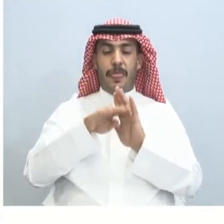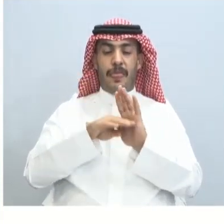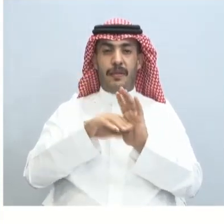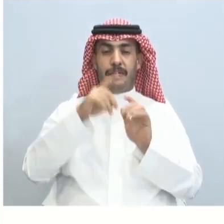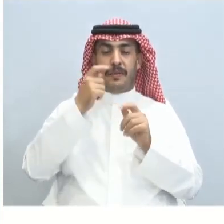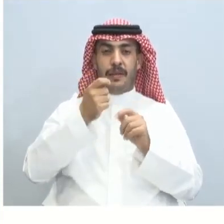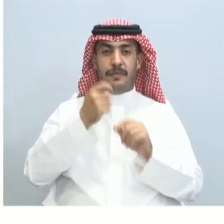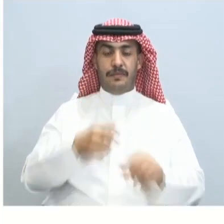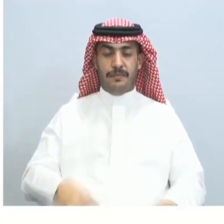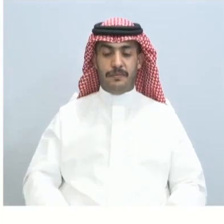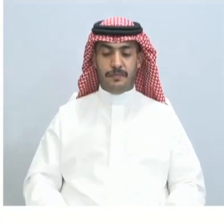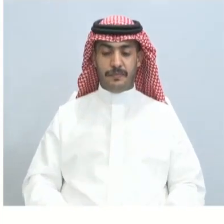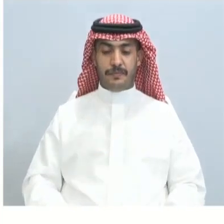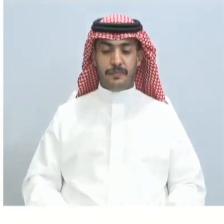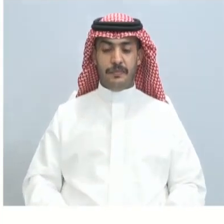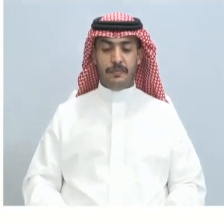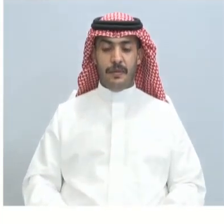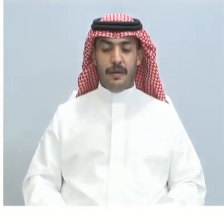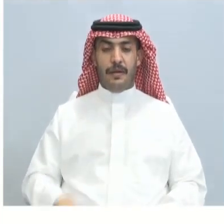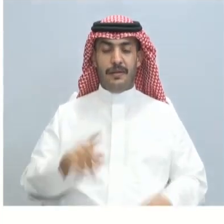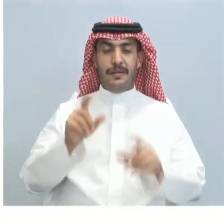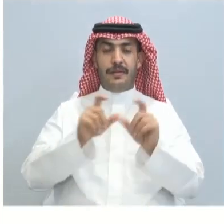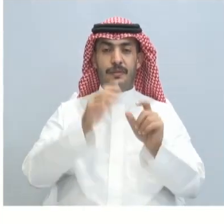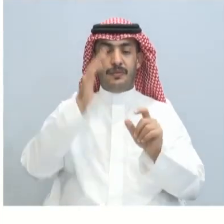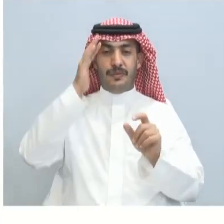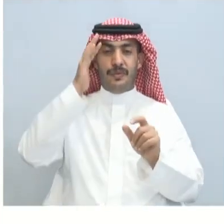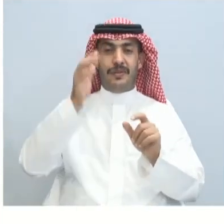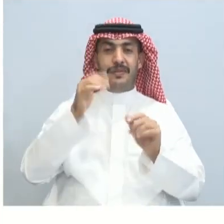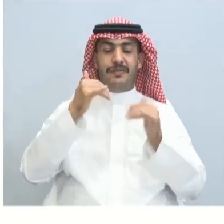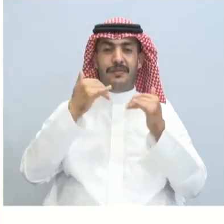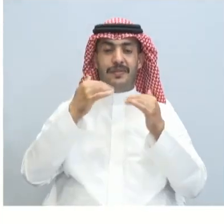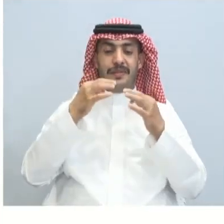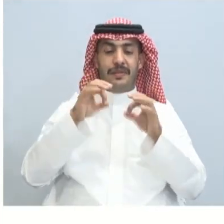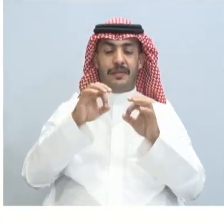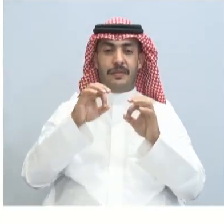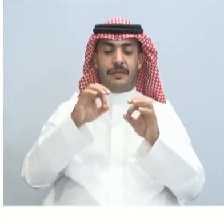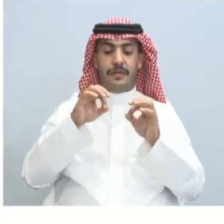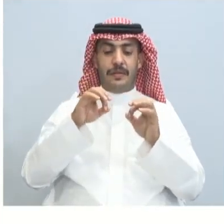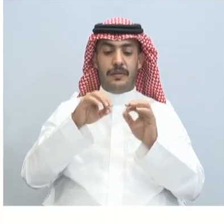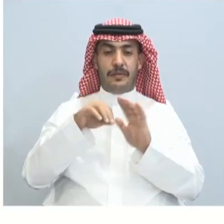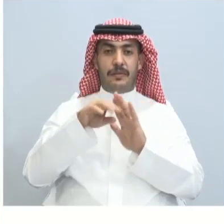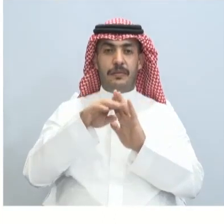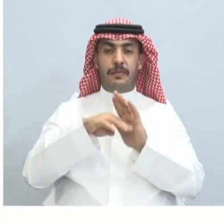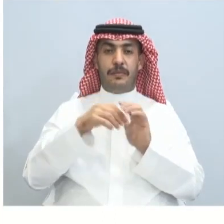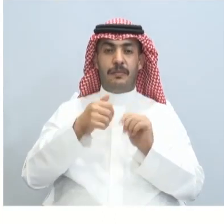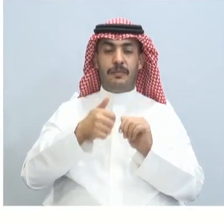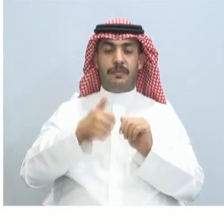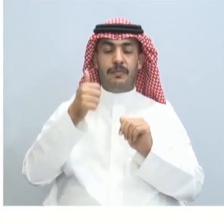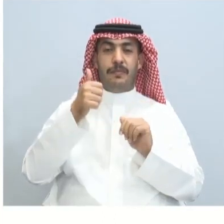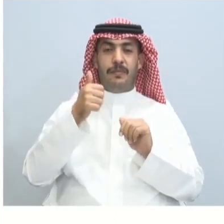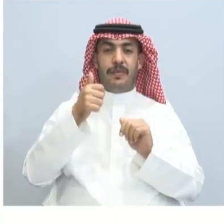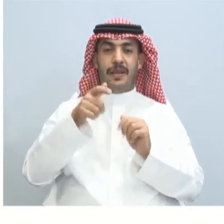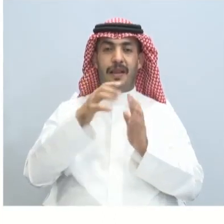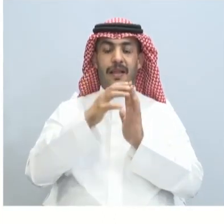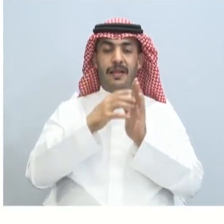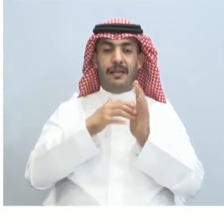نود كتابته ونحوها هذه العبارات الشكر التقدير اذا تشعر المتلقي او قارئ